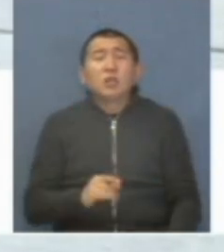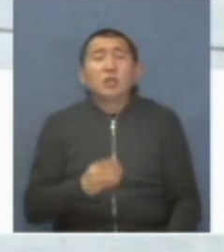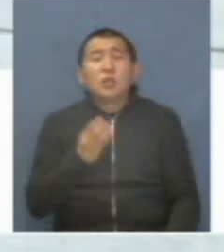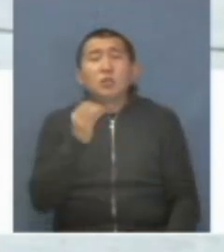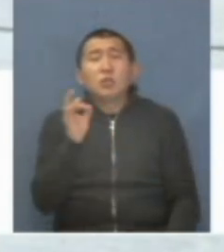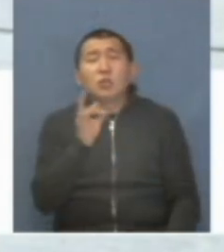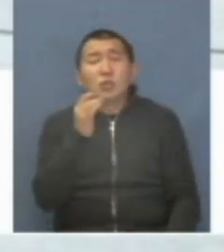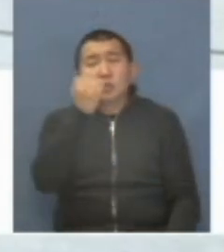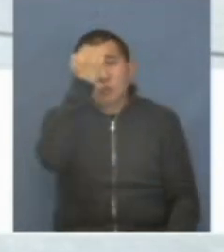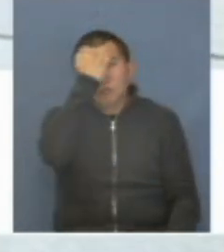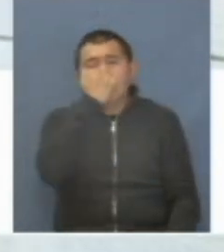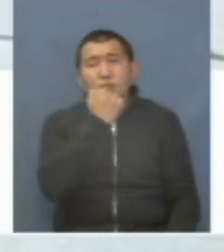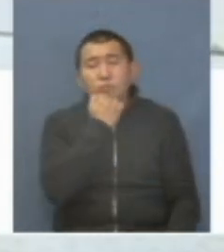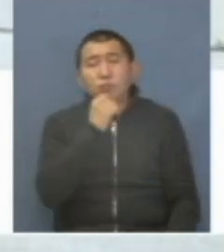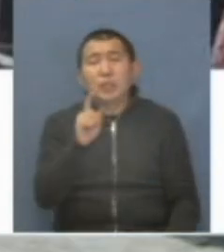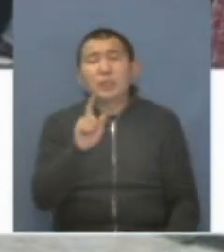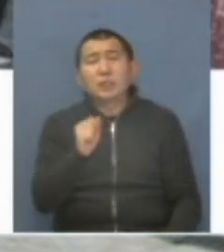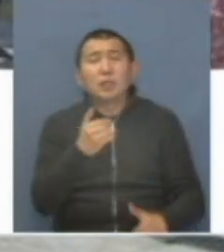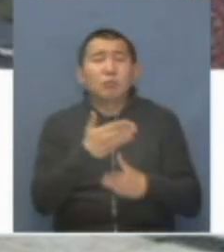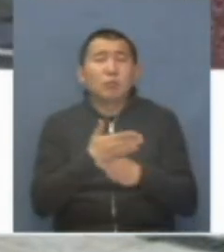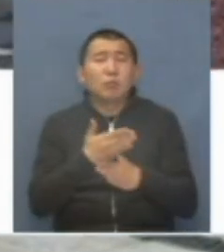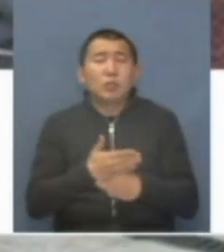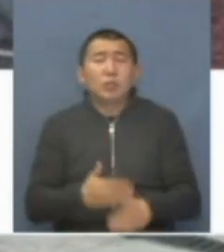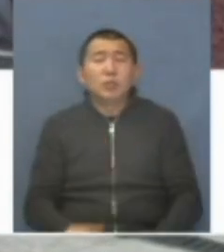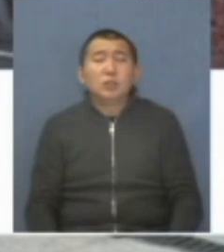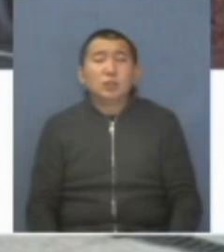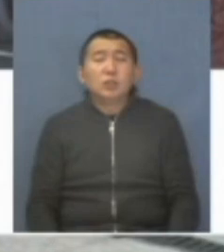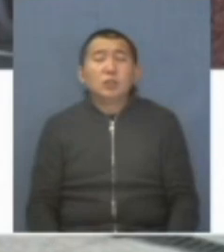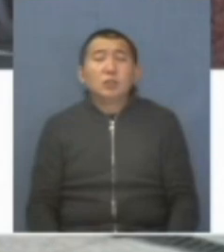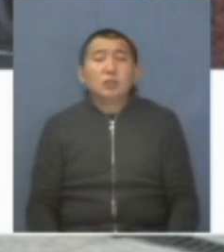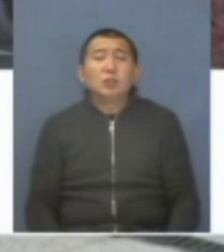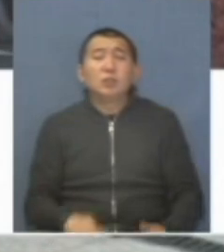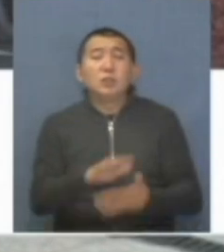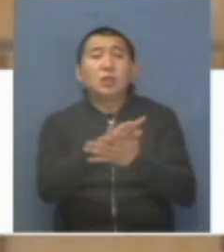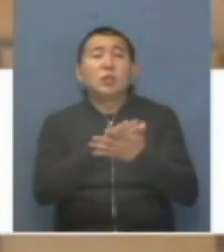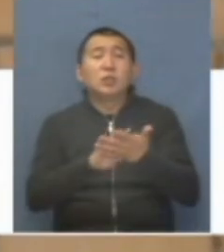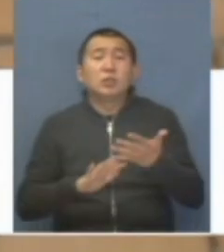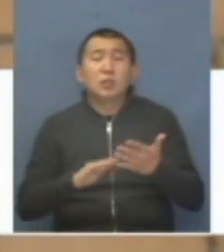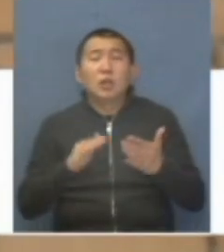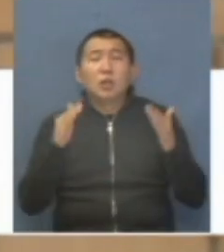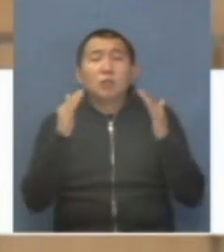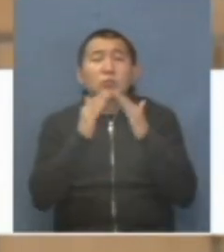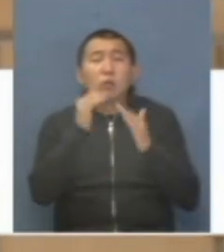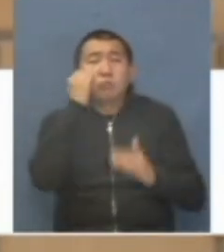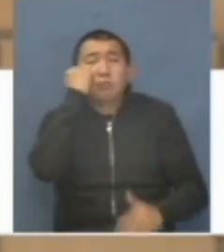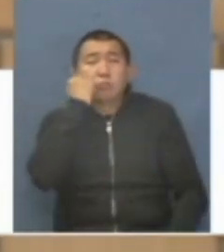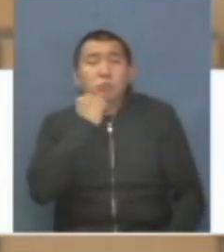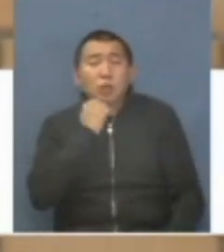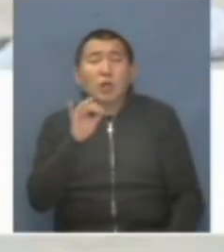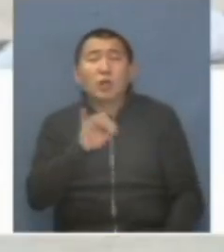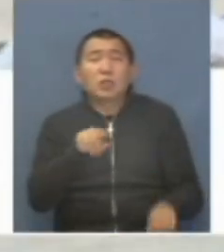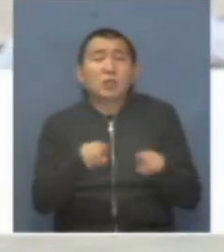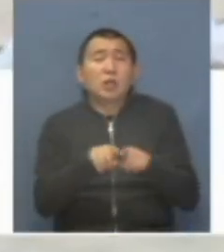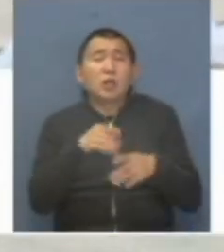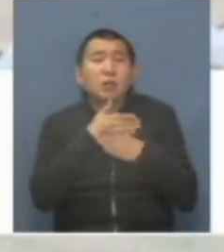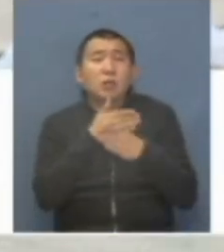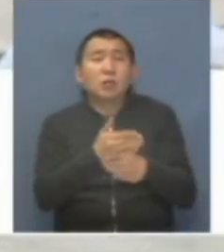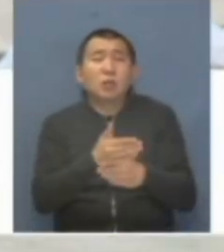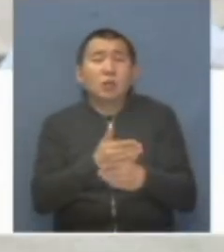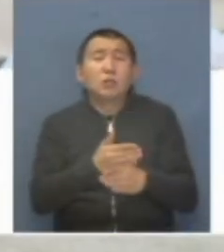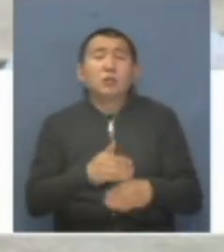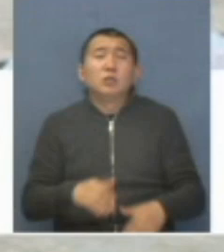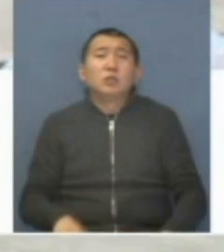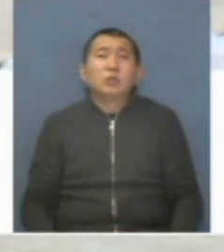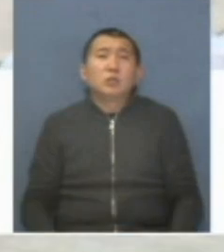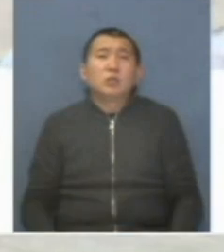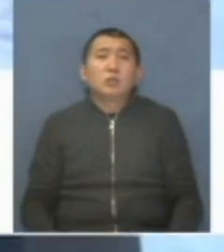выражаем благодарность за оказанную помощь. Благотворительная акция продолжится в доме престарелых. Также помощь будет оказана и Центру